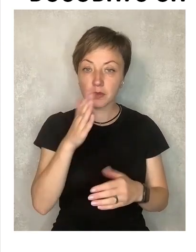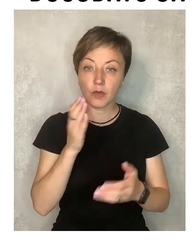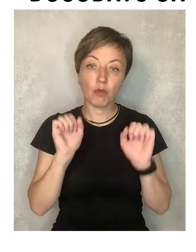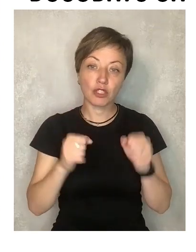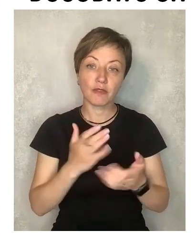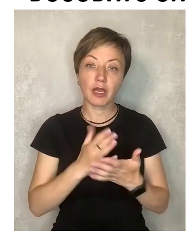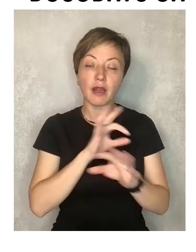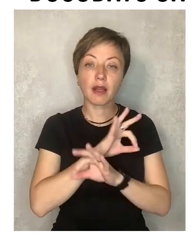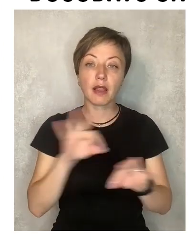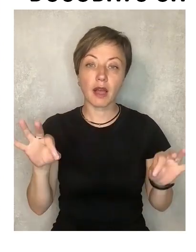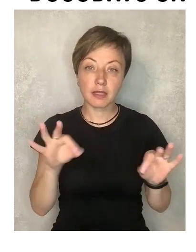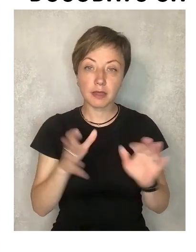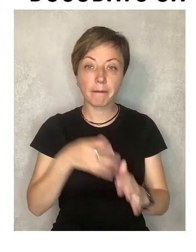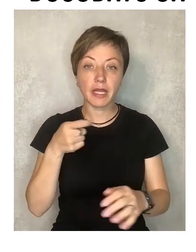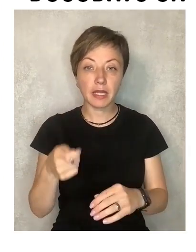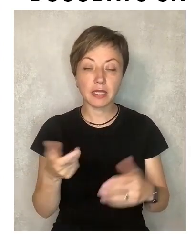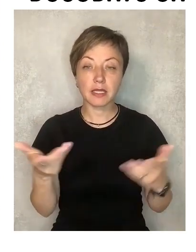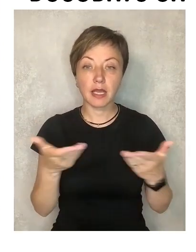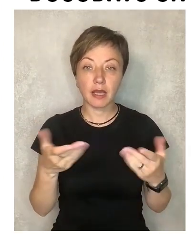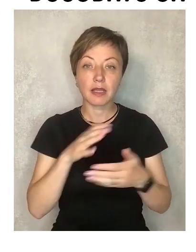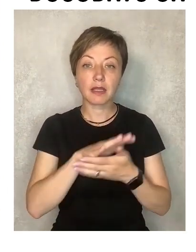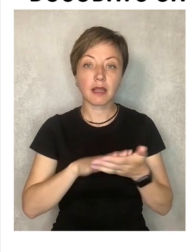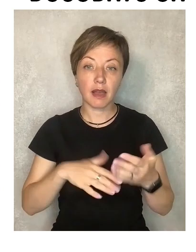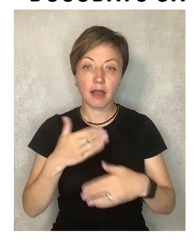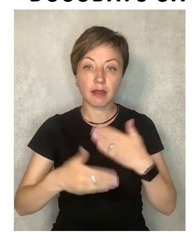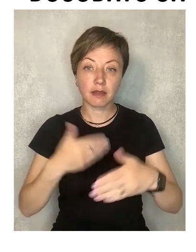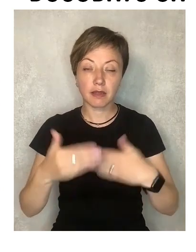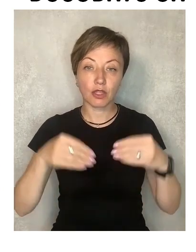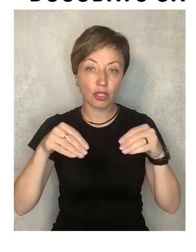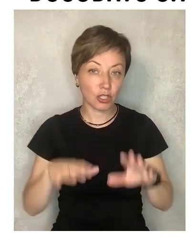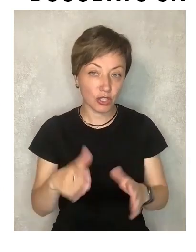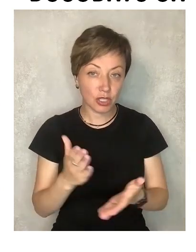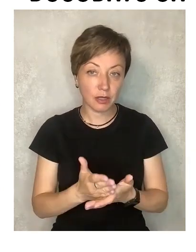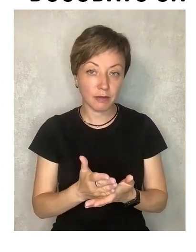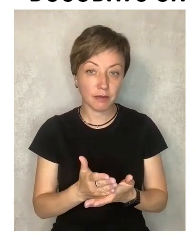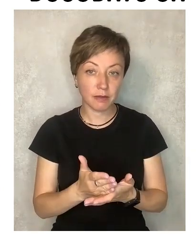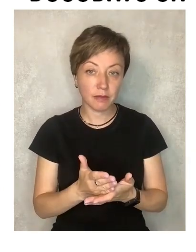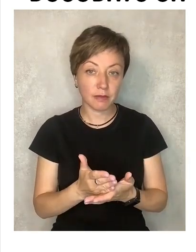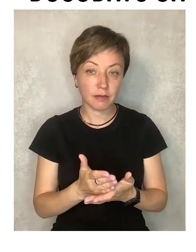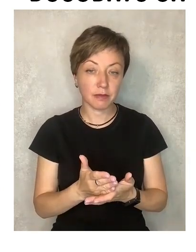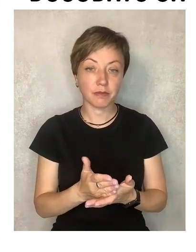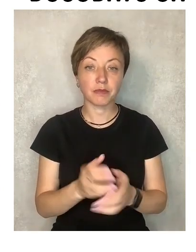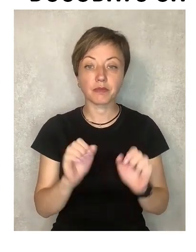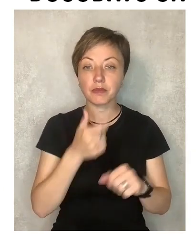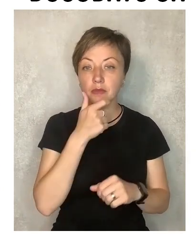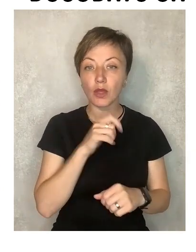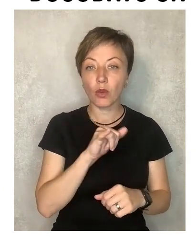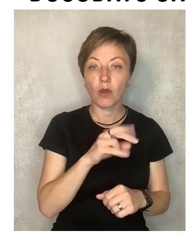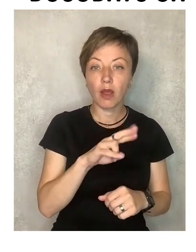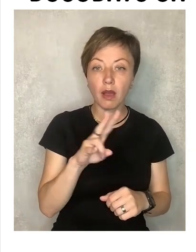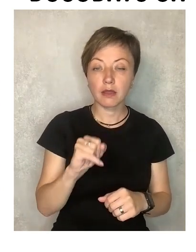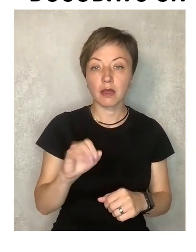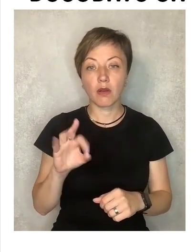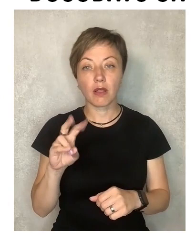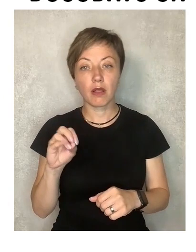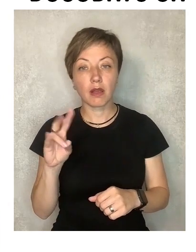які за ними далі пішло відповідне рішення. Можливо, пані Уляна чи пані Олена? Я від себе